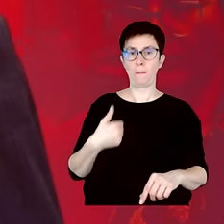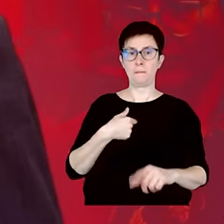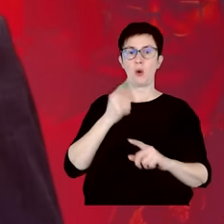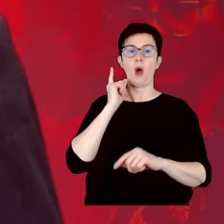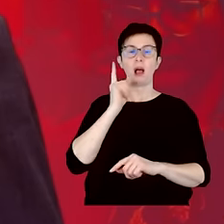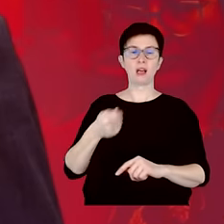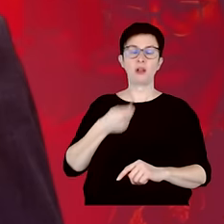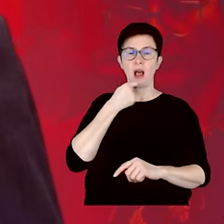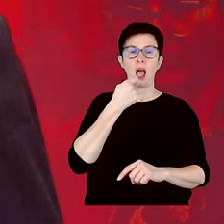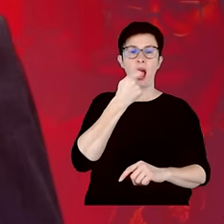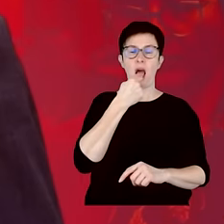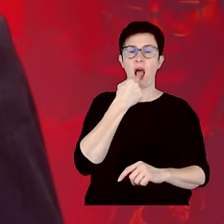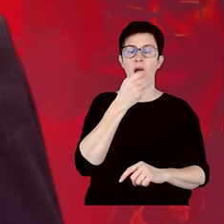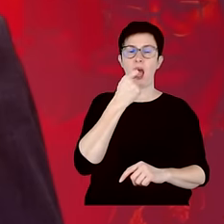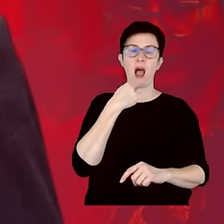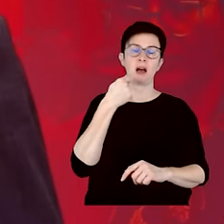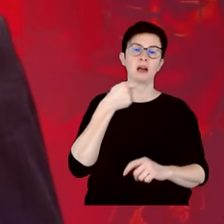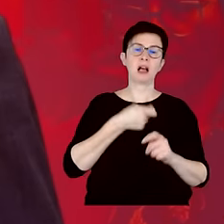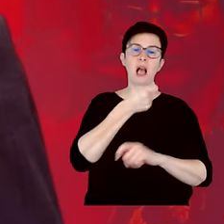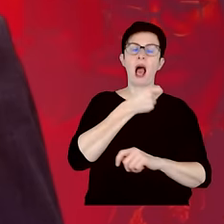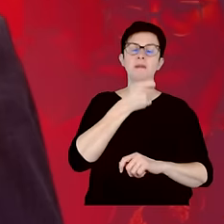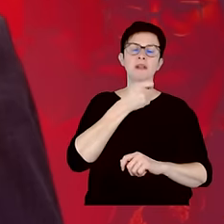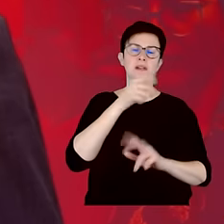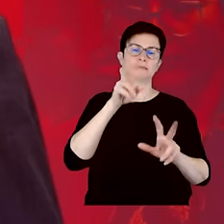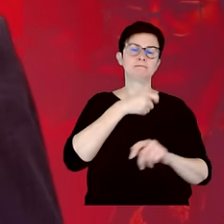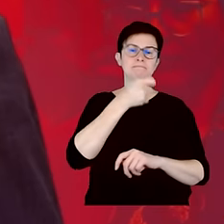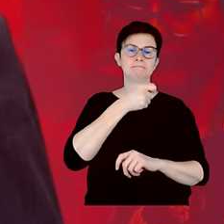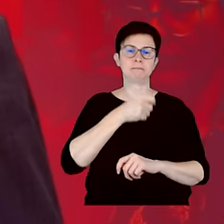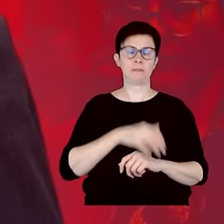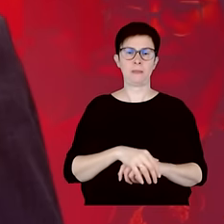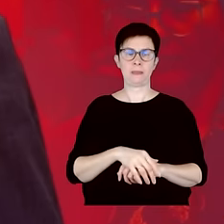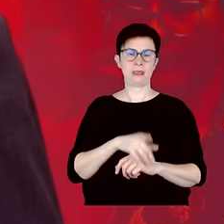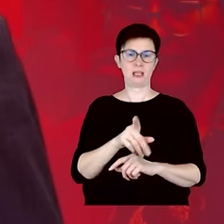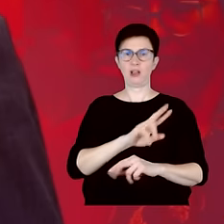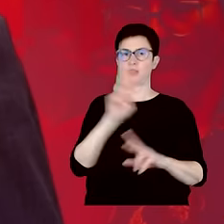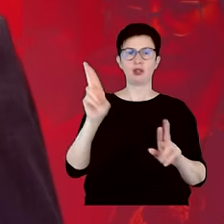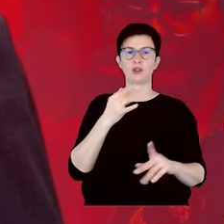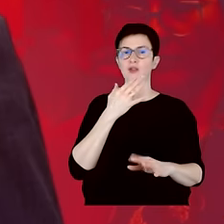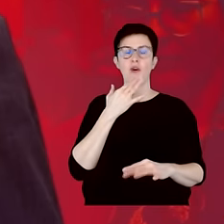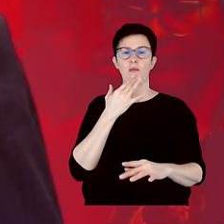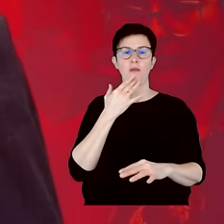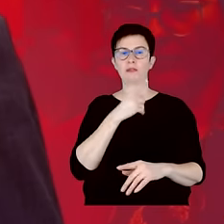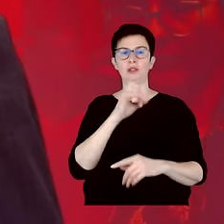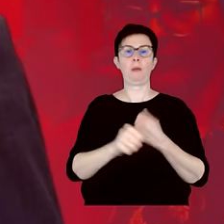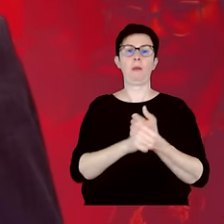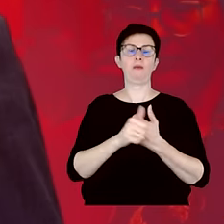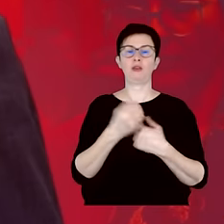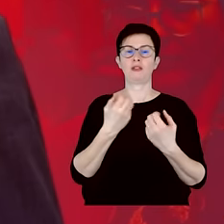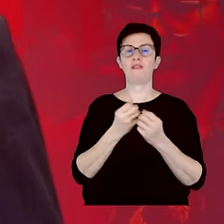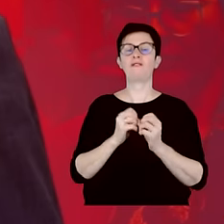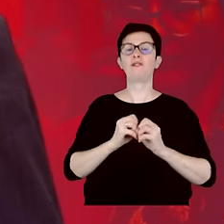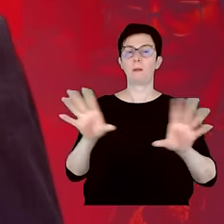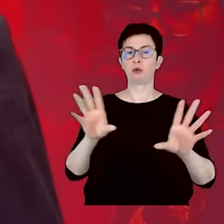i wtedy nikt nie mówił o tym, żeby ich w sposób humanitarny z powodu tych głodówek wypuścić na